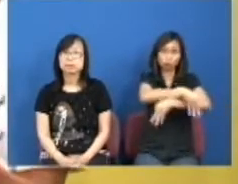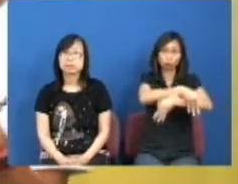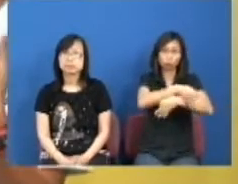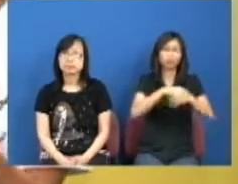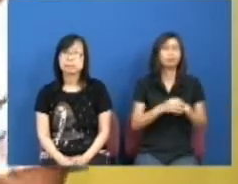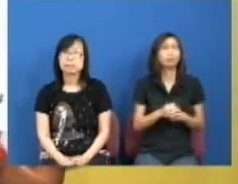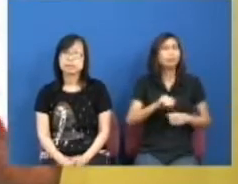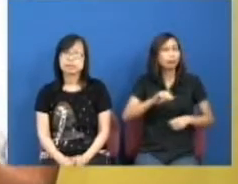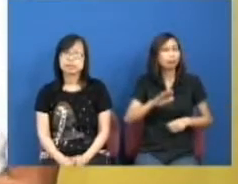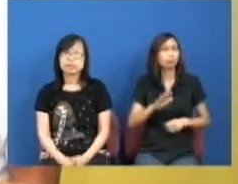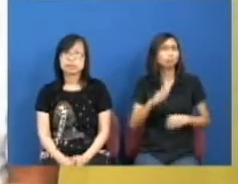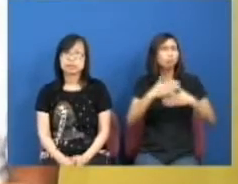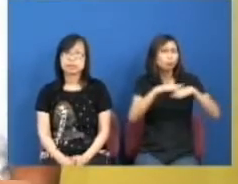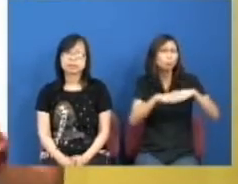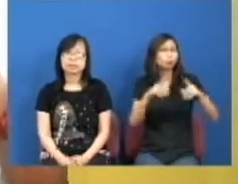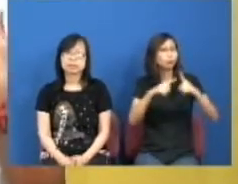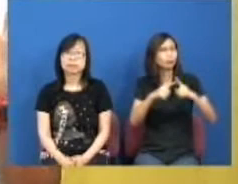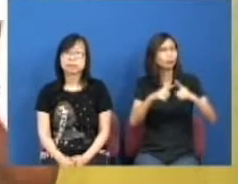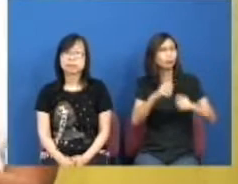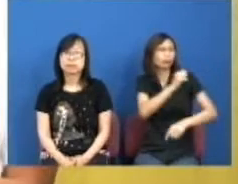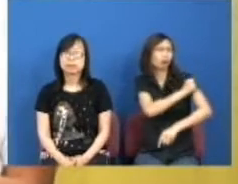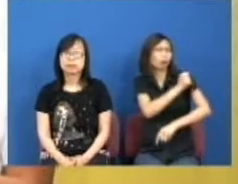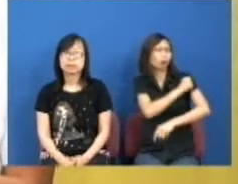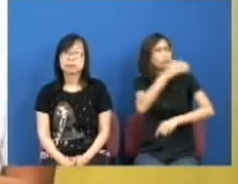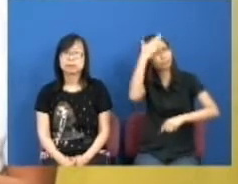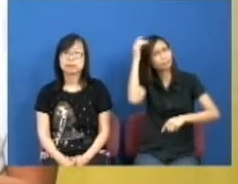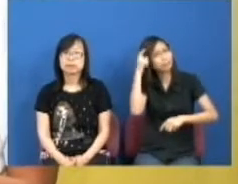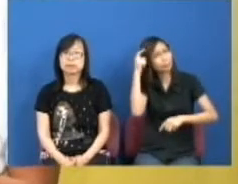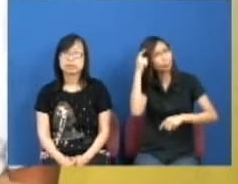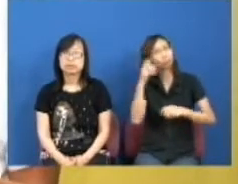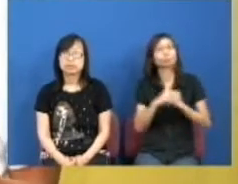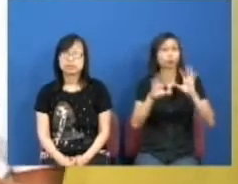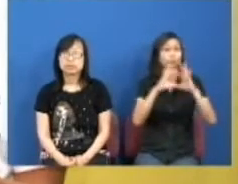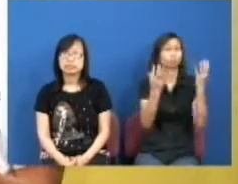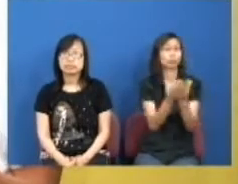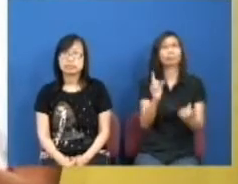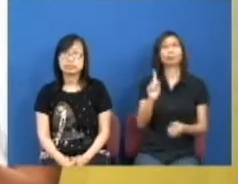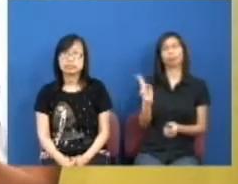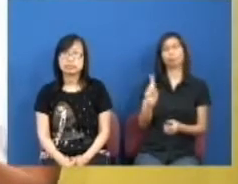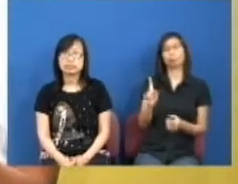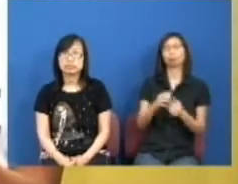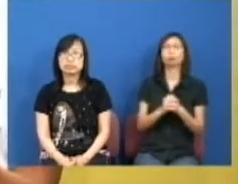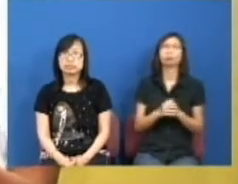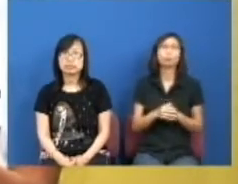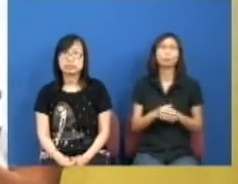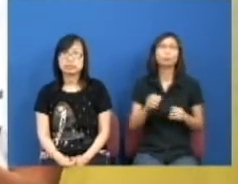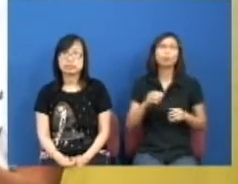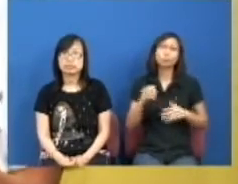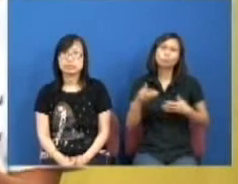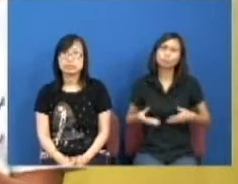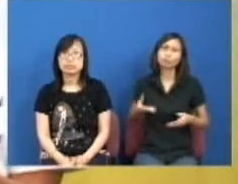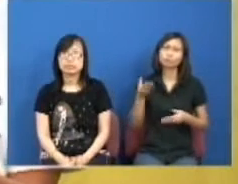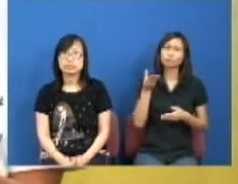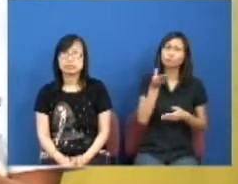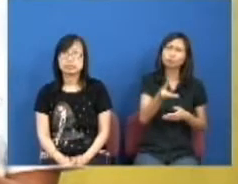道那間公司的運作、財政狀況或者他的組織，所以我們也都開始很相信，就是說會不會透過一些